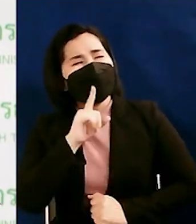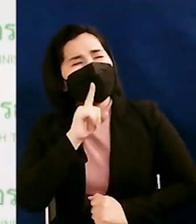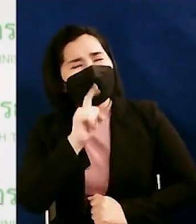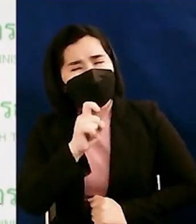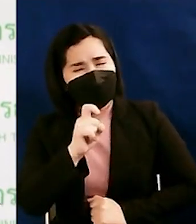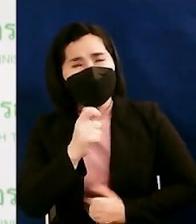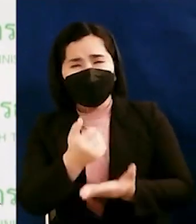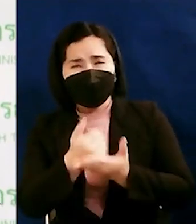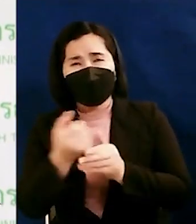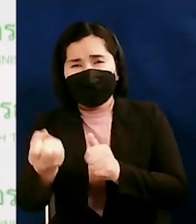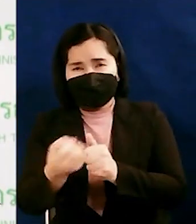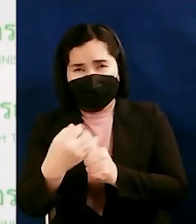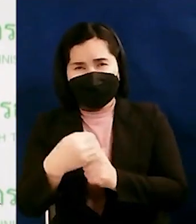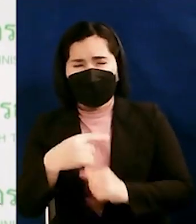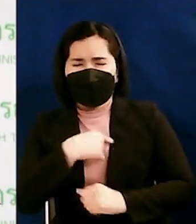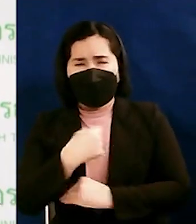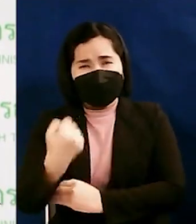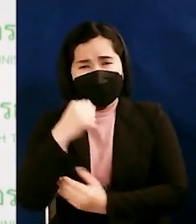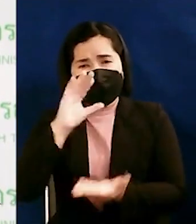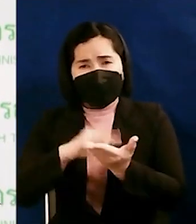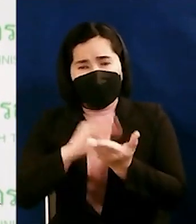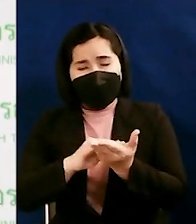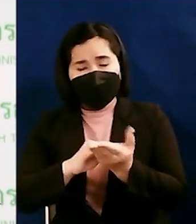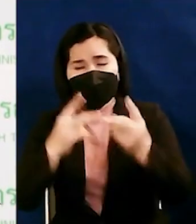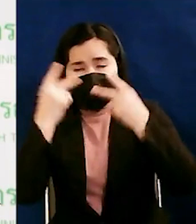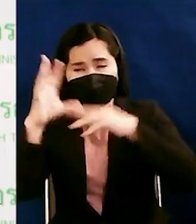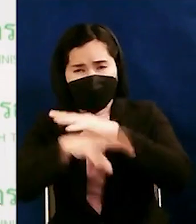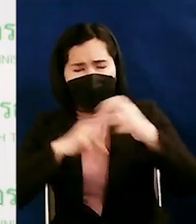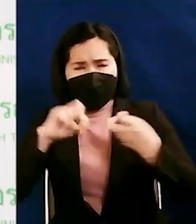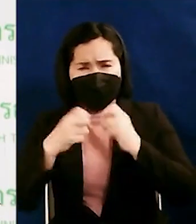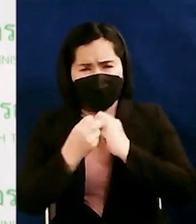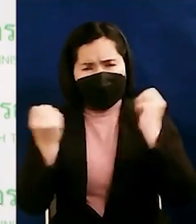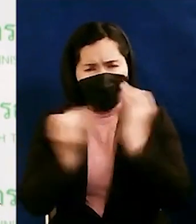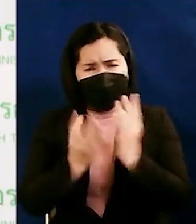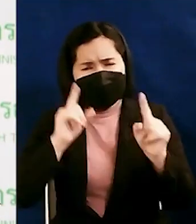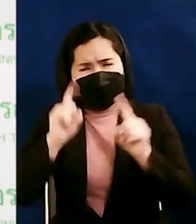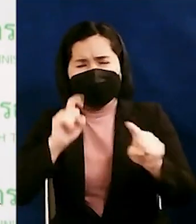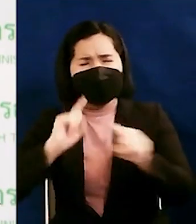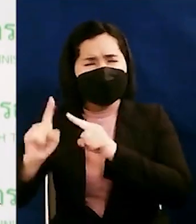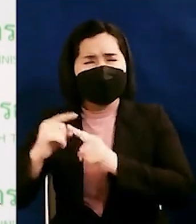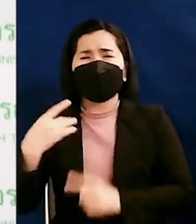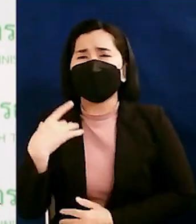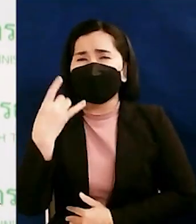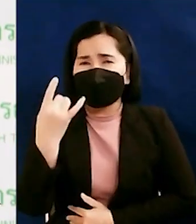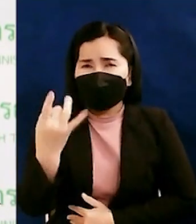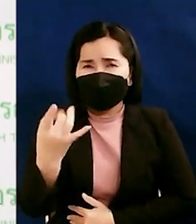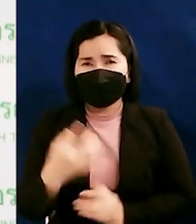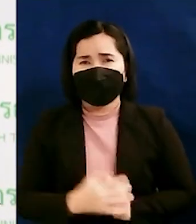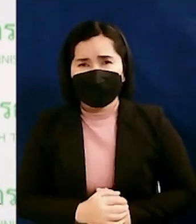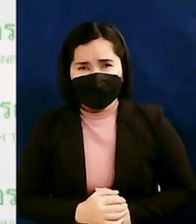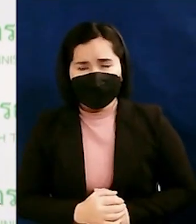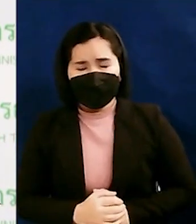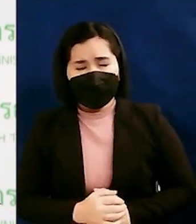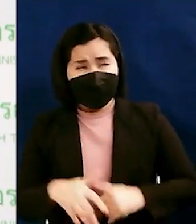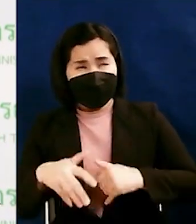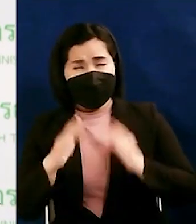คะว่าข้อมูลที่หลุดออกไปนี่จะก่อให้เกิดความเสียหายมากน้อยยังไงคะแล้วก็เราจะต้องกังว